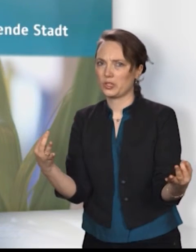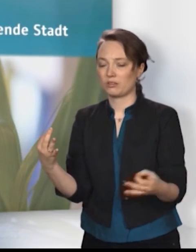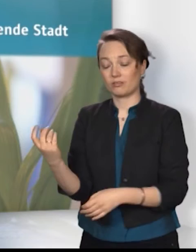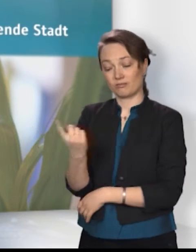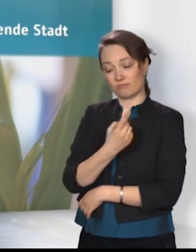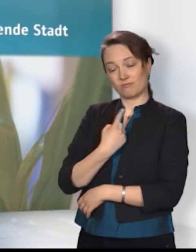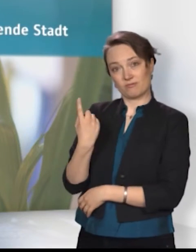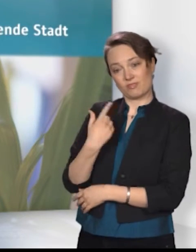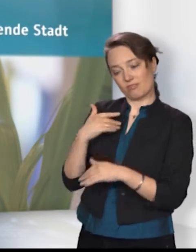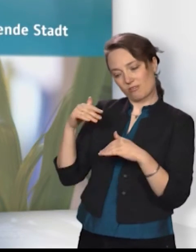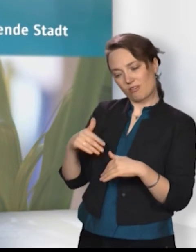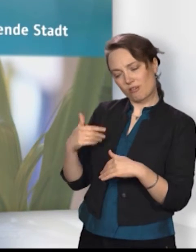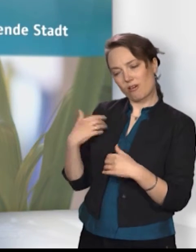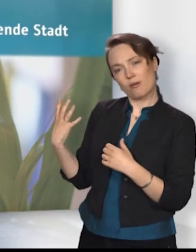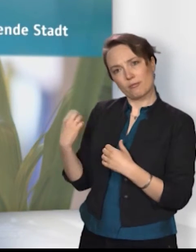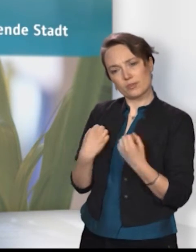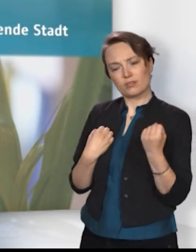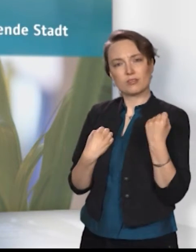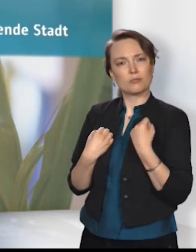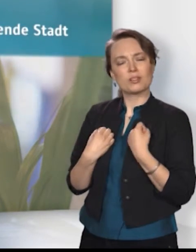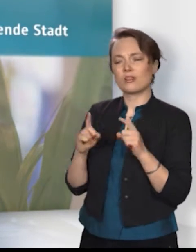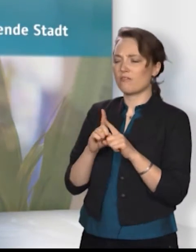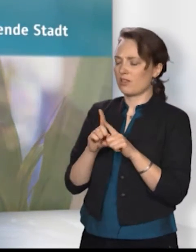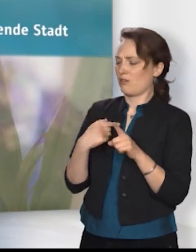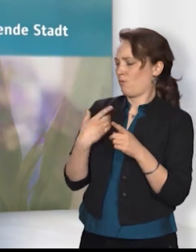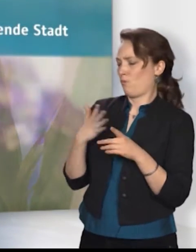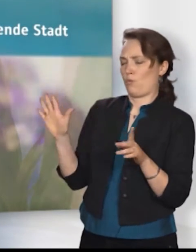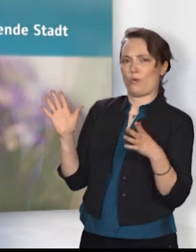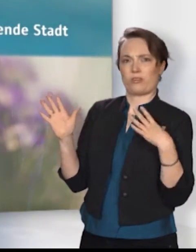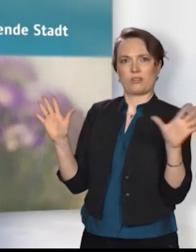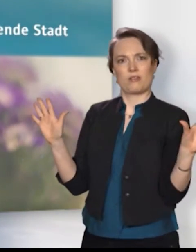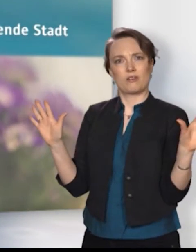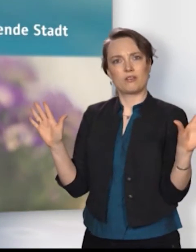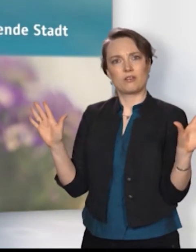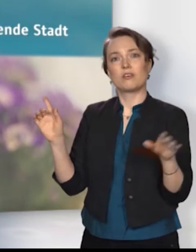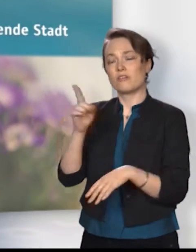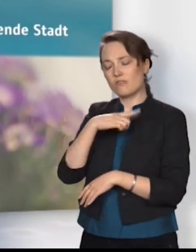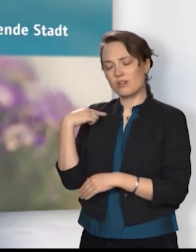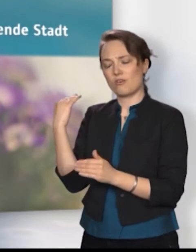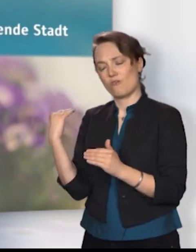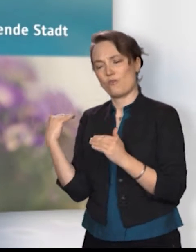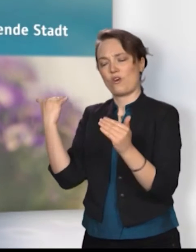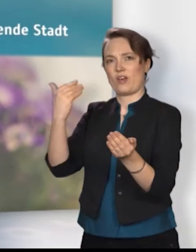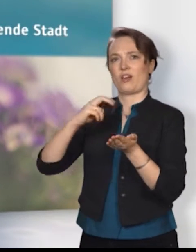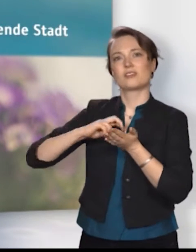haben das, was wir haben, so als hätten wir's nicht. Wir ziehen